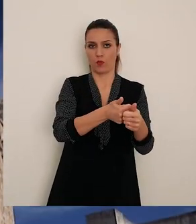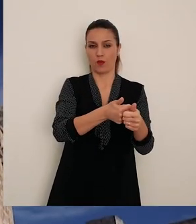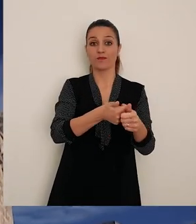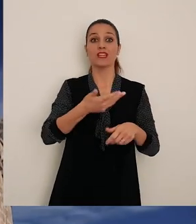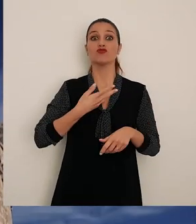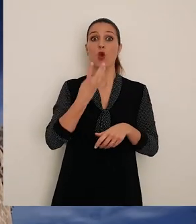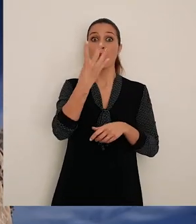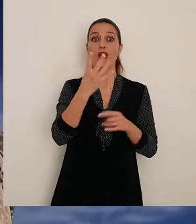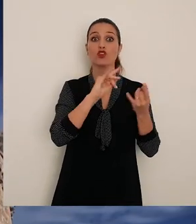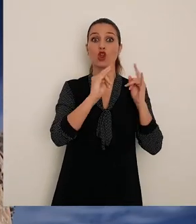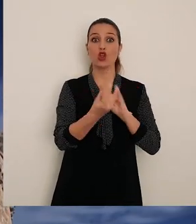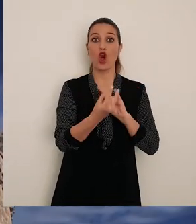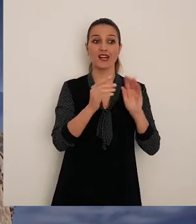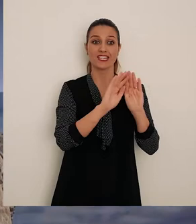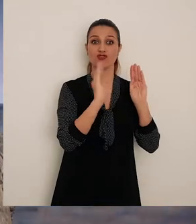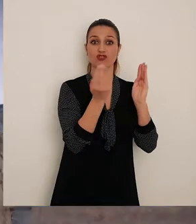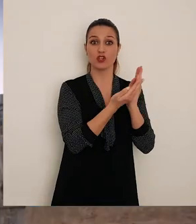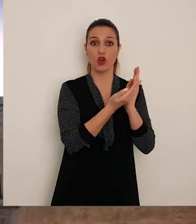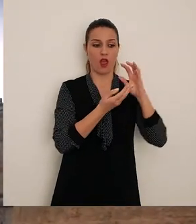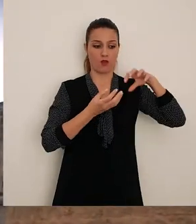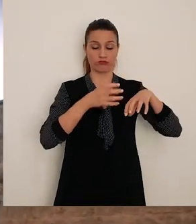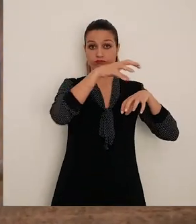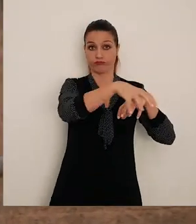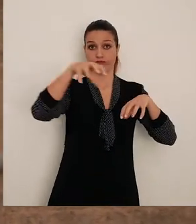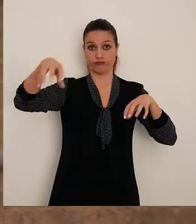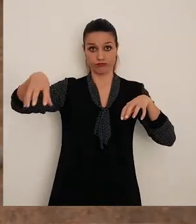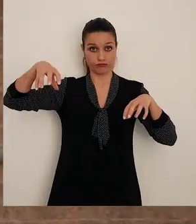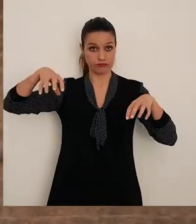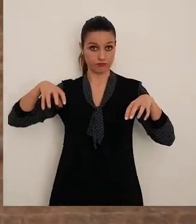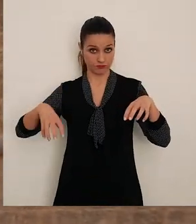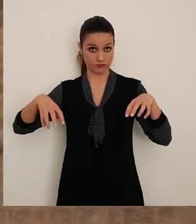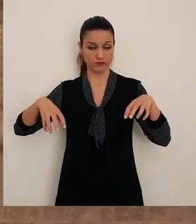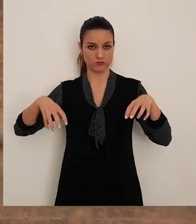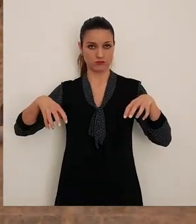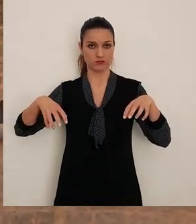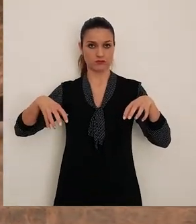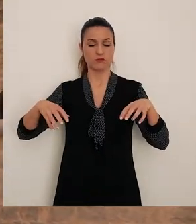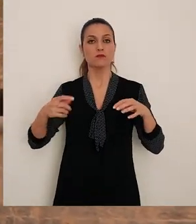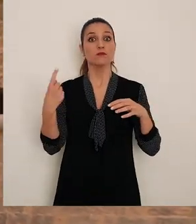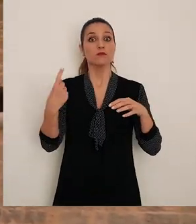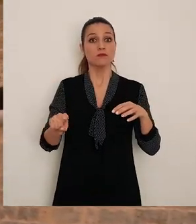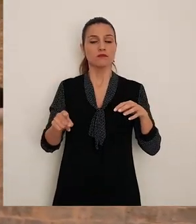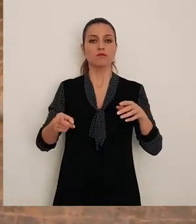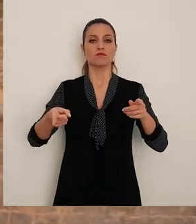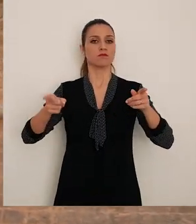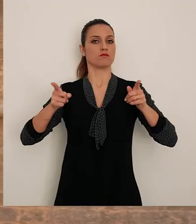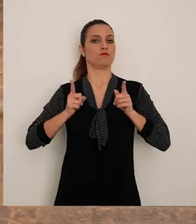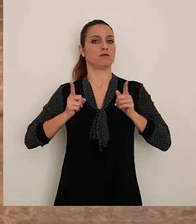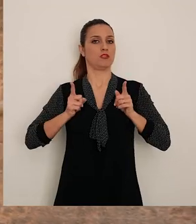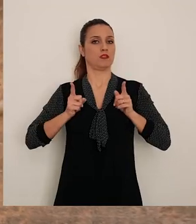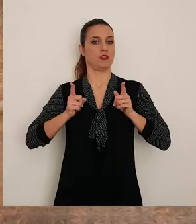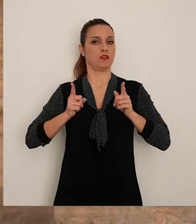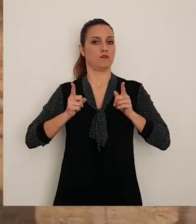Esso ha infatti quattro imperiosi torrioni circolari agli angoli della sua pianta quadrangolare, che assicuravano un tempo la difesa